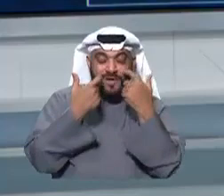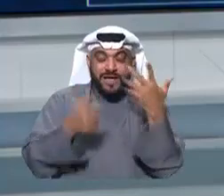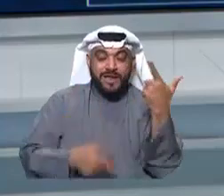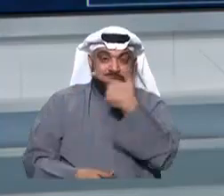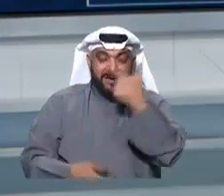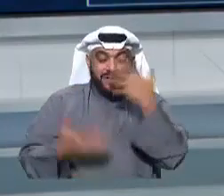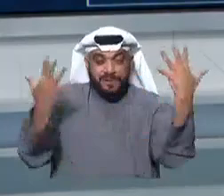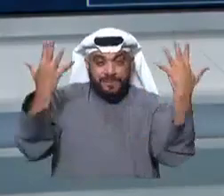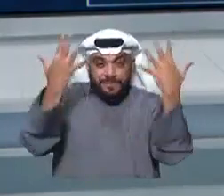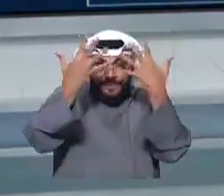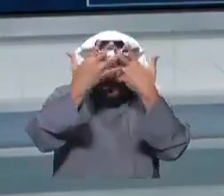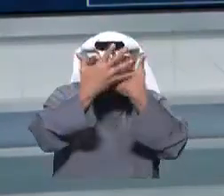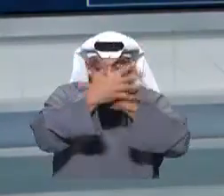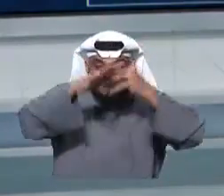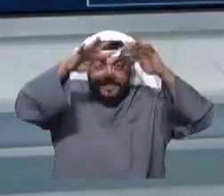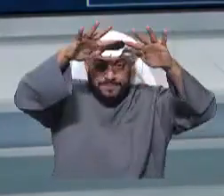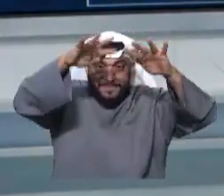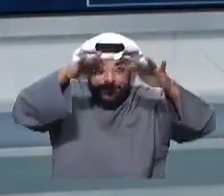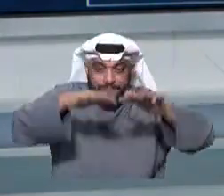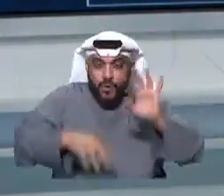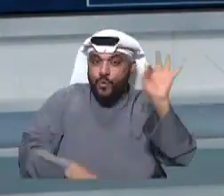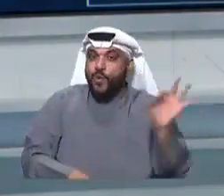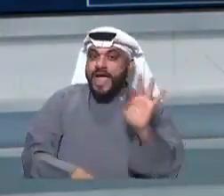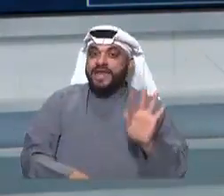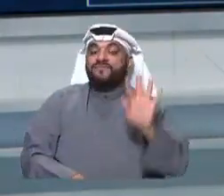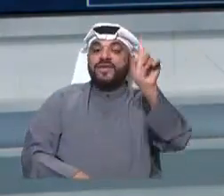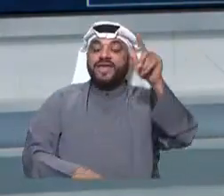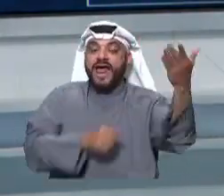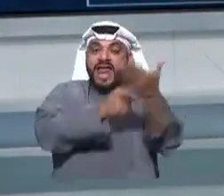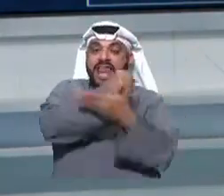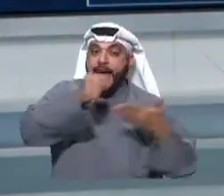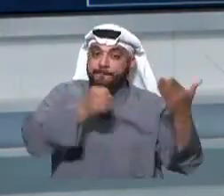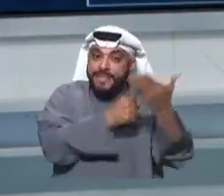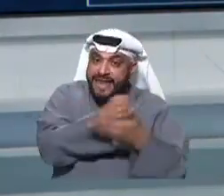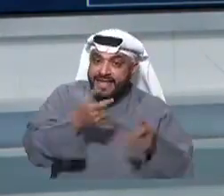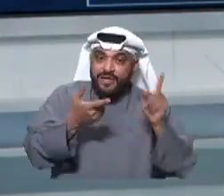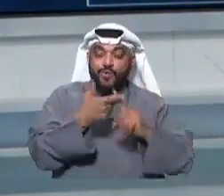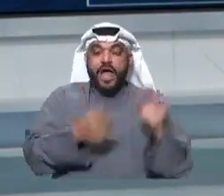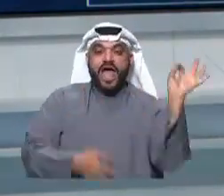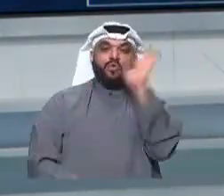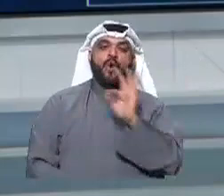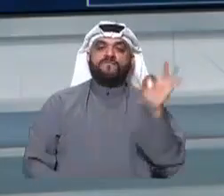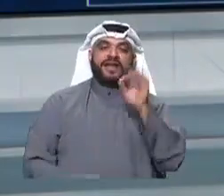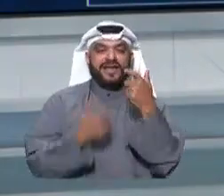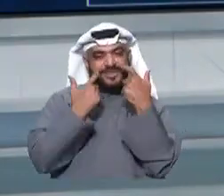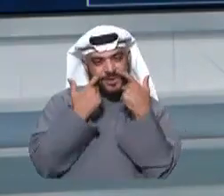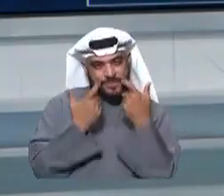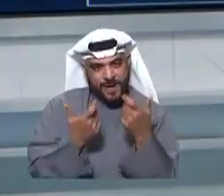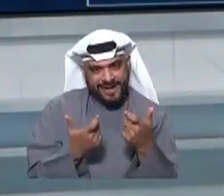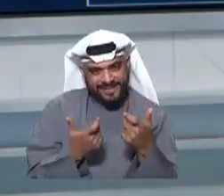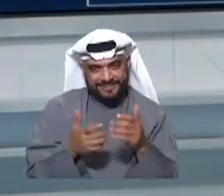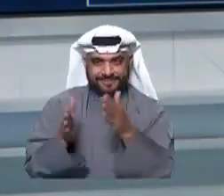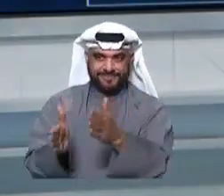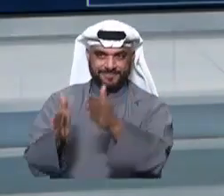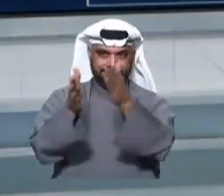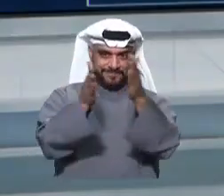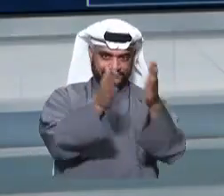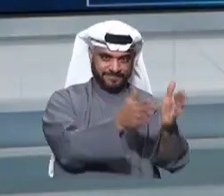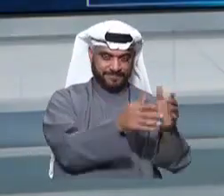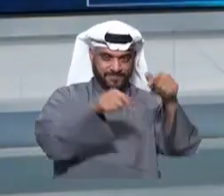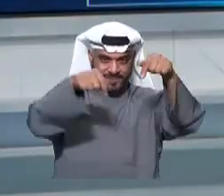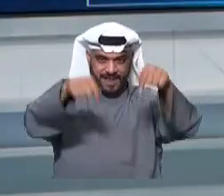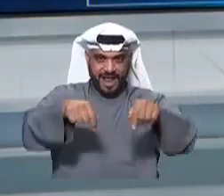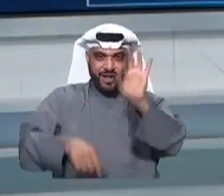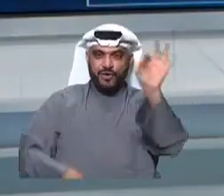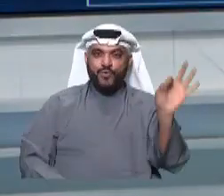في الطرقات السريعة الشمالية في طريق العبدلي، وكذلك جنوبا في طريق الوفرة. أما بالنسبة للأجواء الحالية في